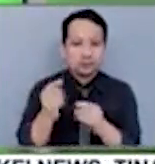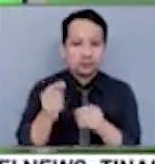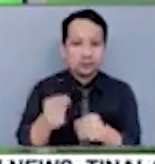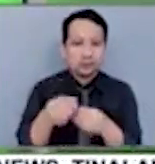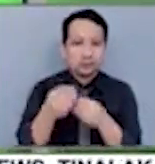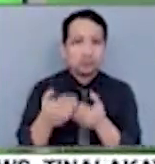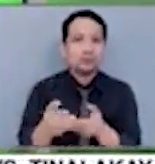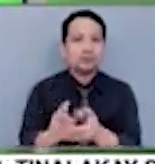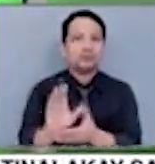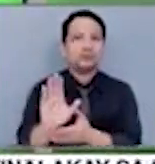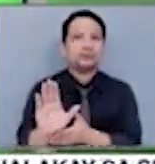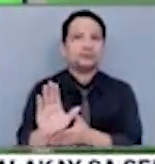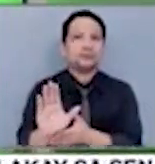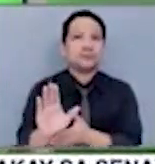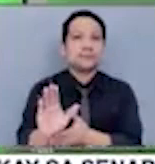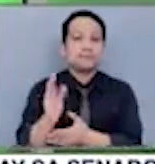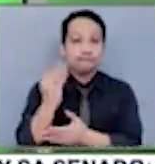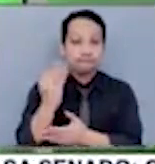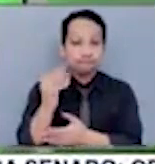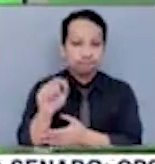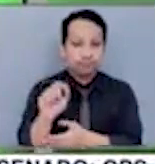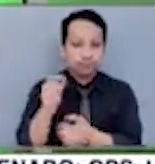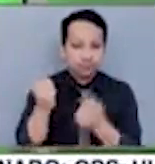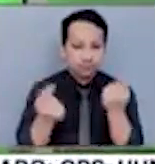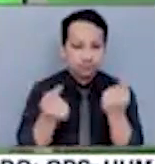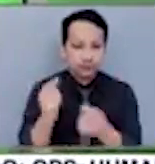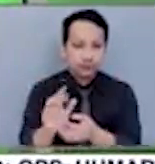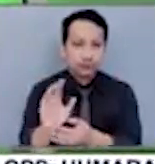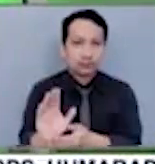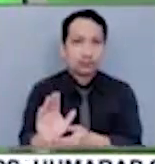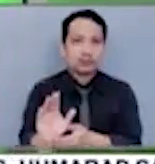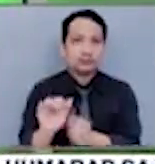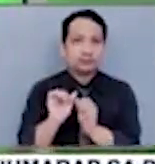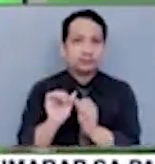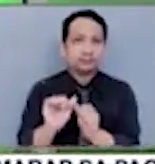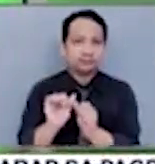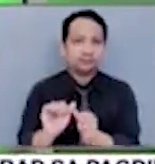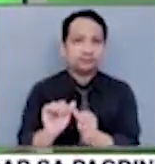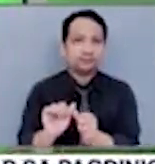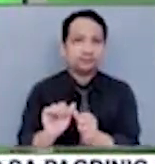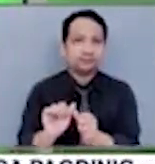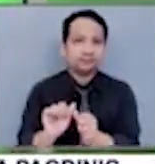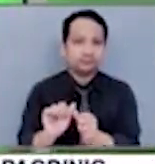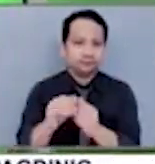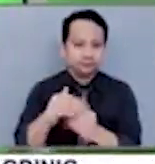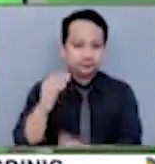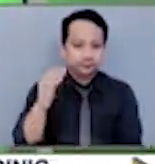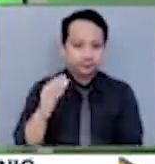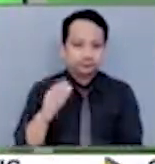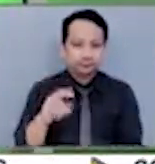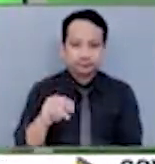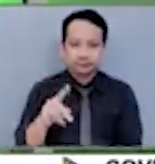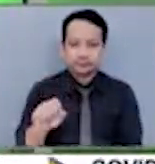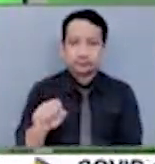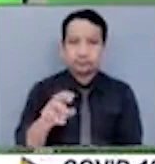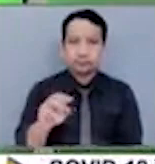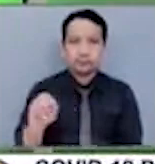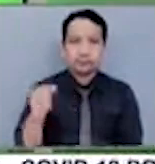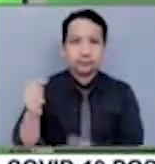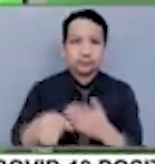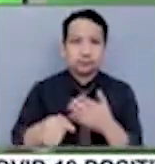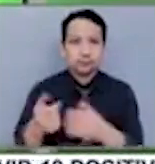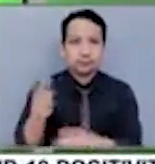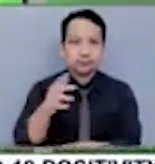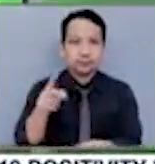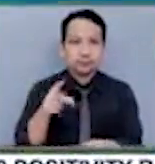sa kanila, lalo't kailangang ikonsidera ang patuloy na pagtaas ng mga bilihin. Si Daniel Manalasta sa detalye, Rise and Shine,